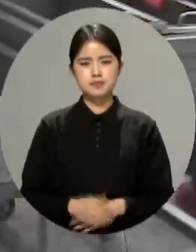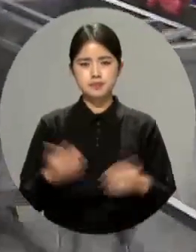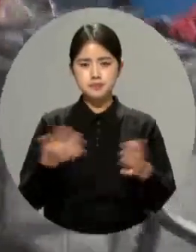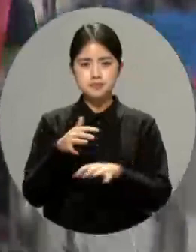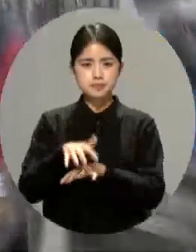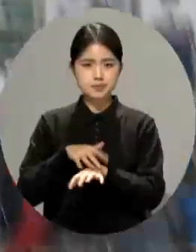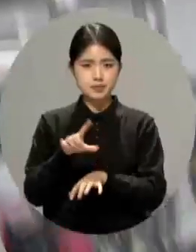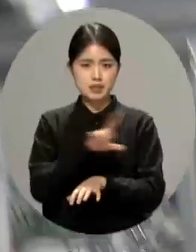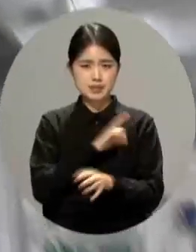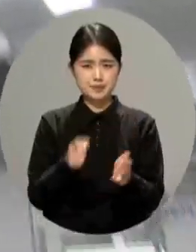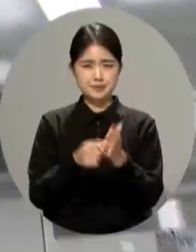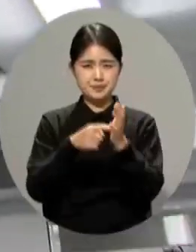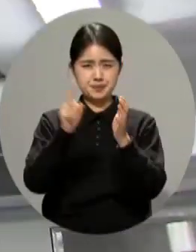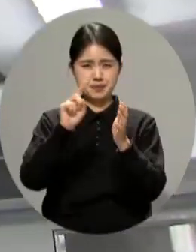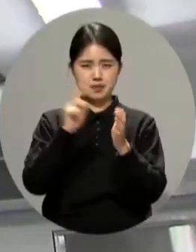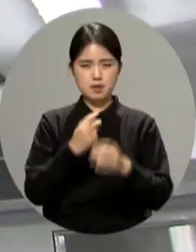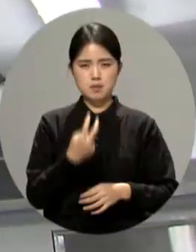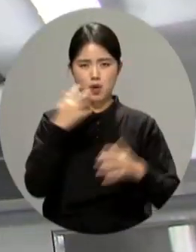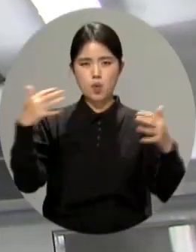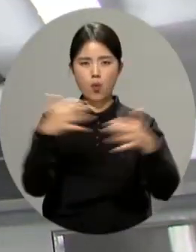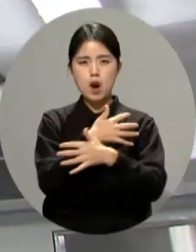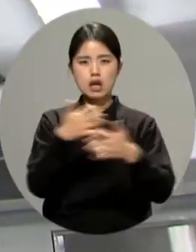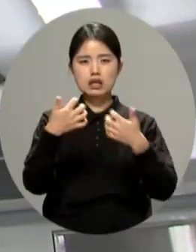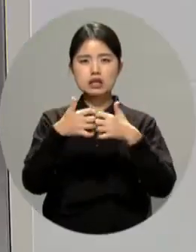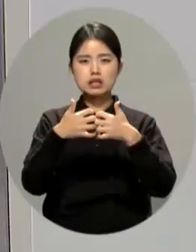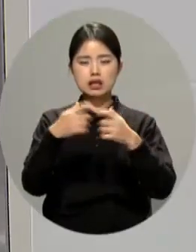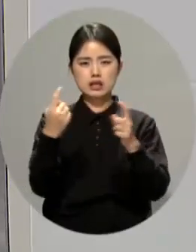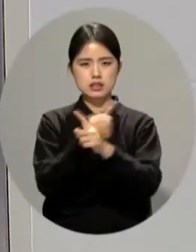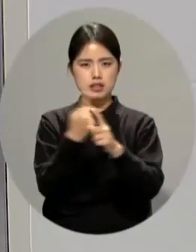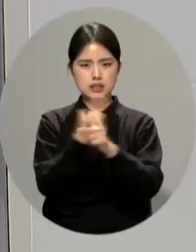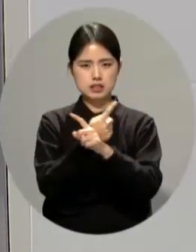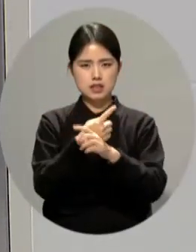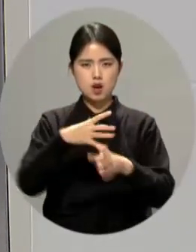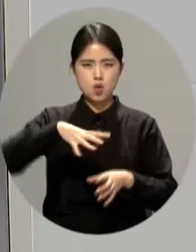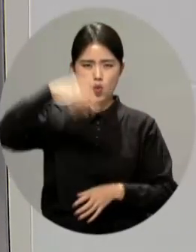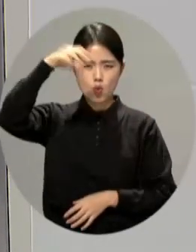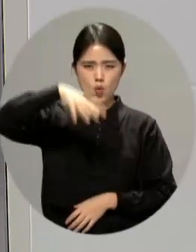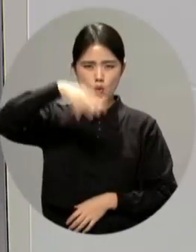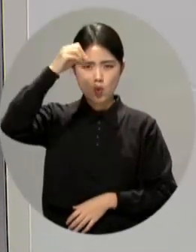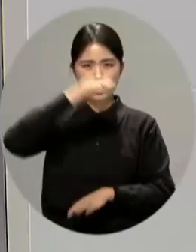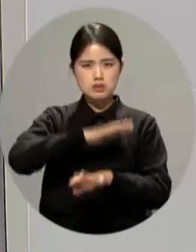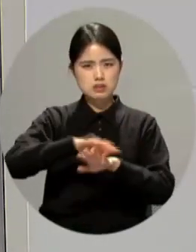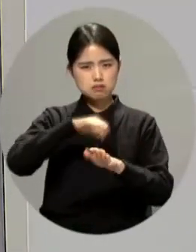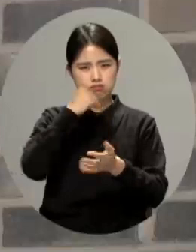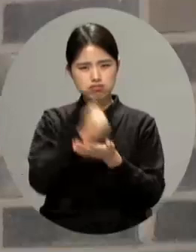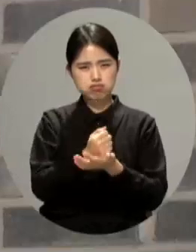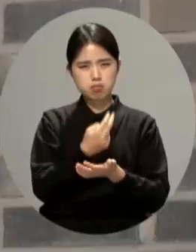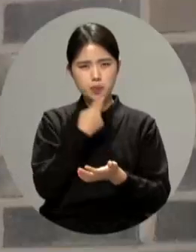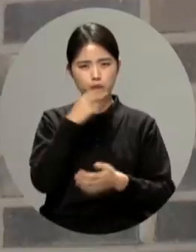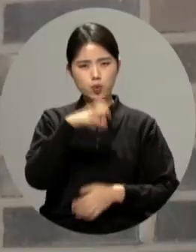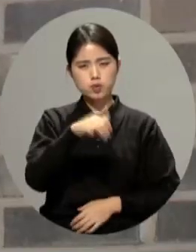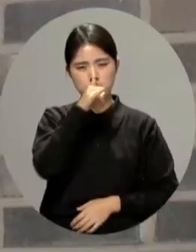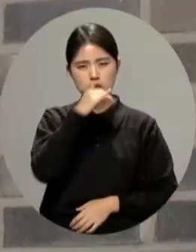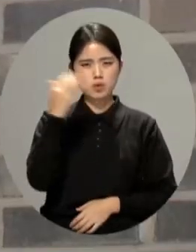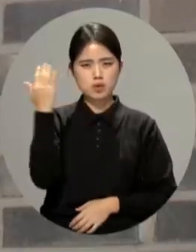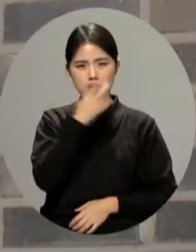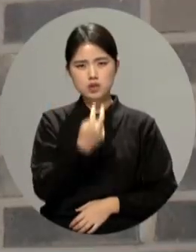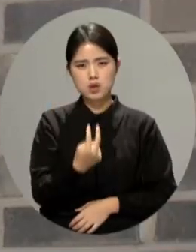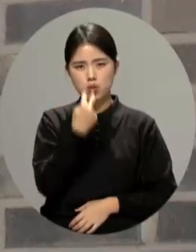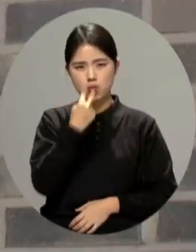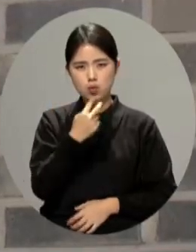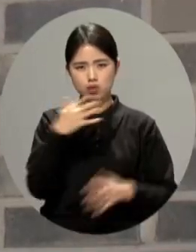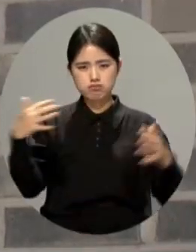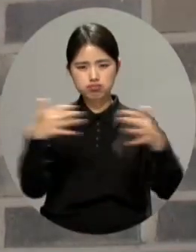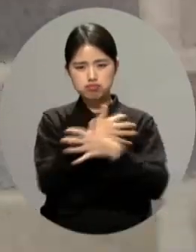노조는 가장 시급한 것은 환기시설 개선으로 배기조차 제대로 작동하지 않는 곳이 있으며 깨끗한 공기를